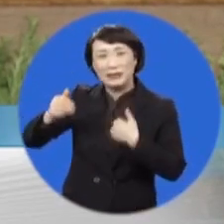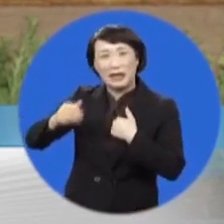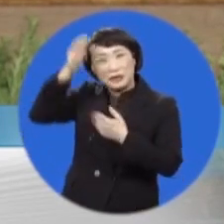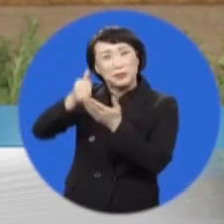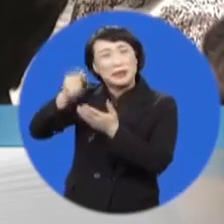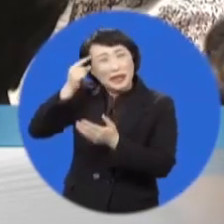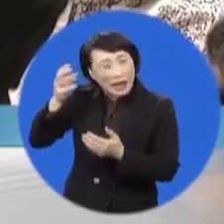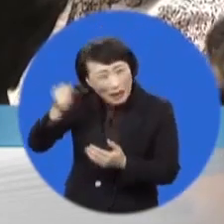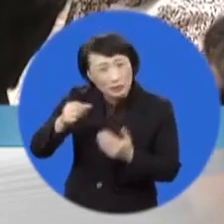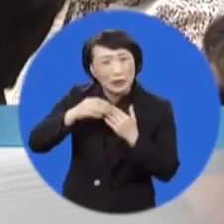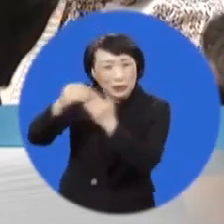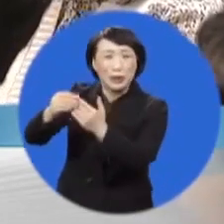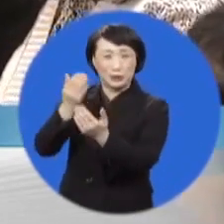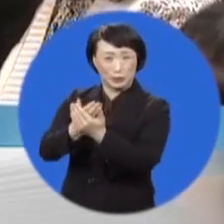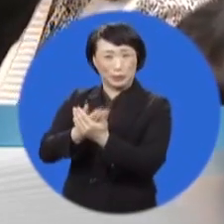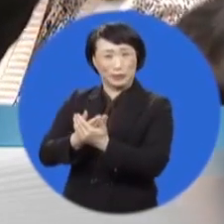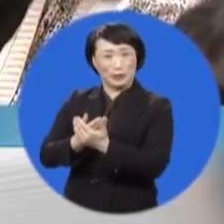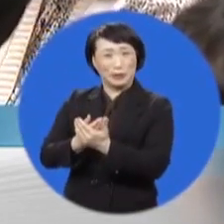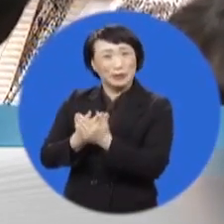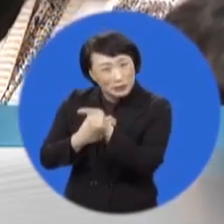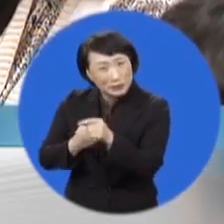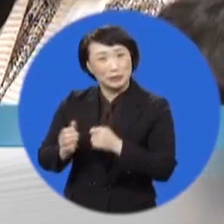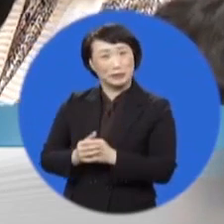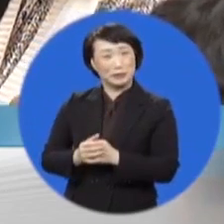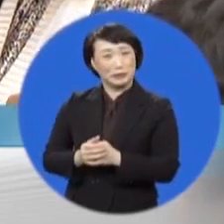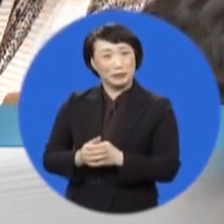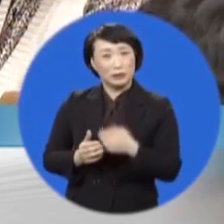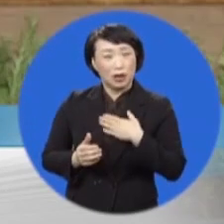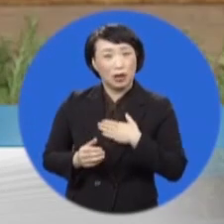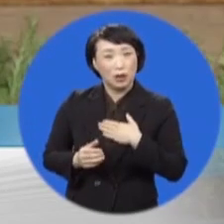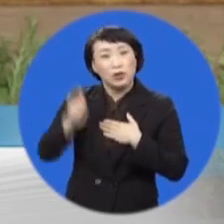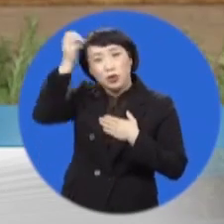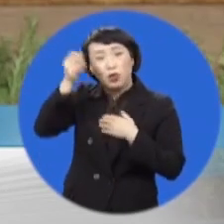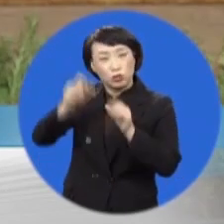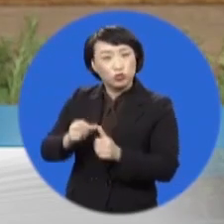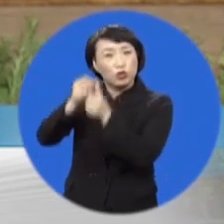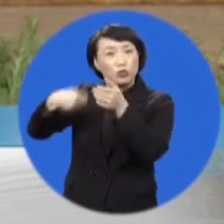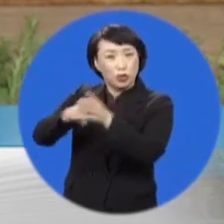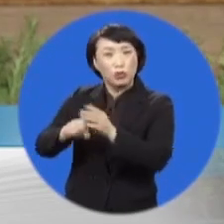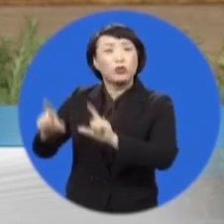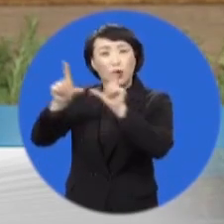나 없어서 어떻게 살기 후에 접기도 하죠